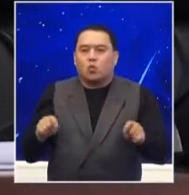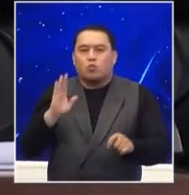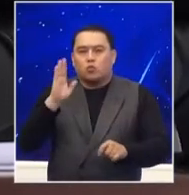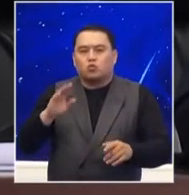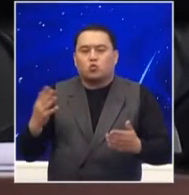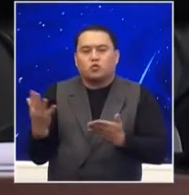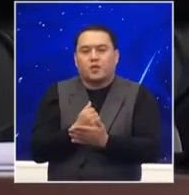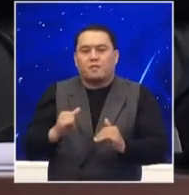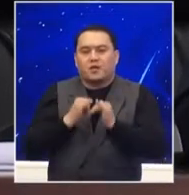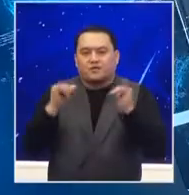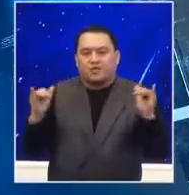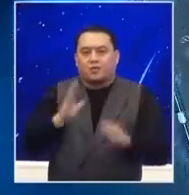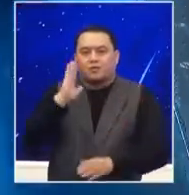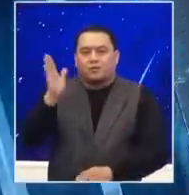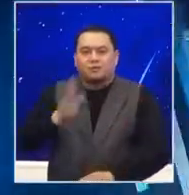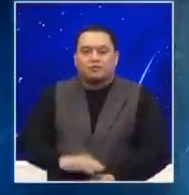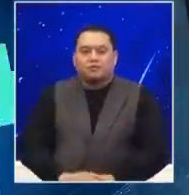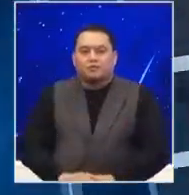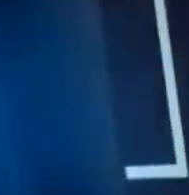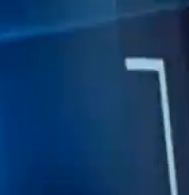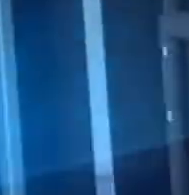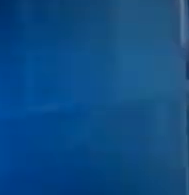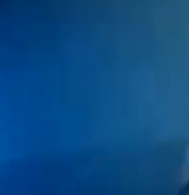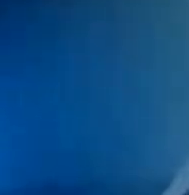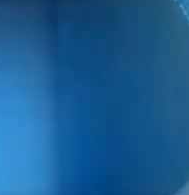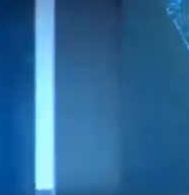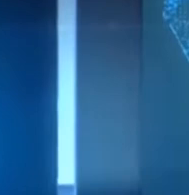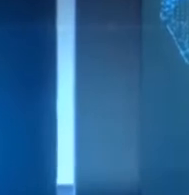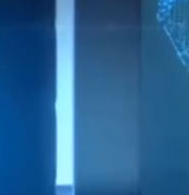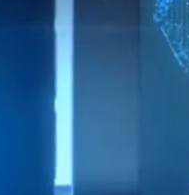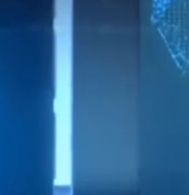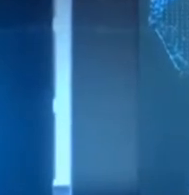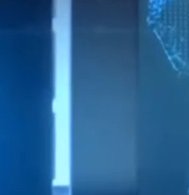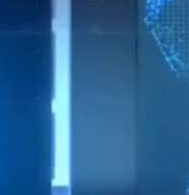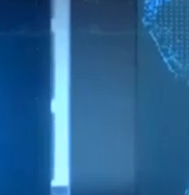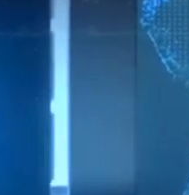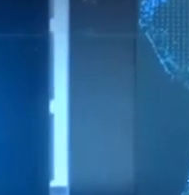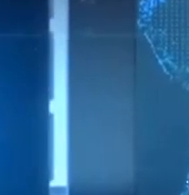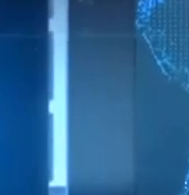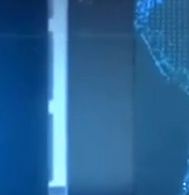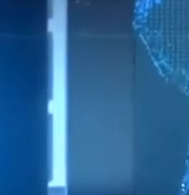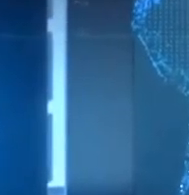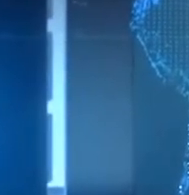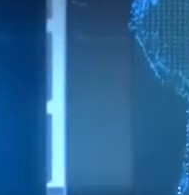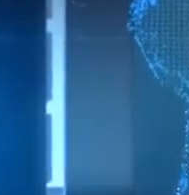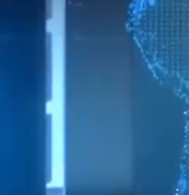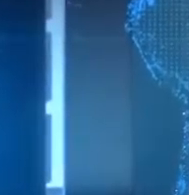ждет успех и процветание. Дамир Анитов, Жаслан Шенкенджи, Айдос Калиев, телеканал ЖТ.